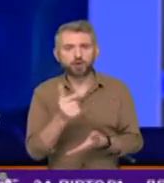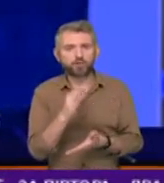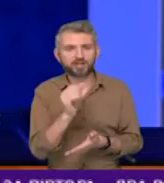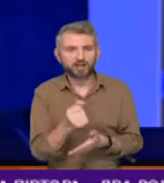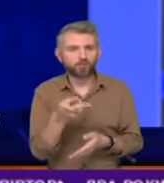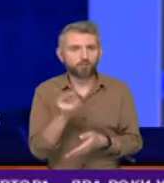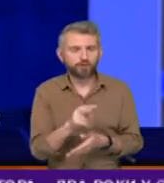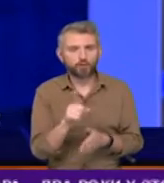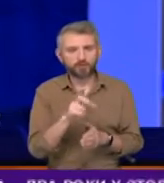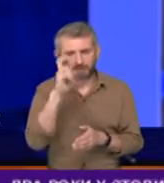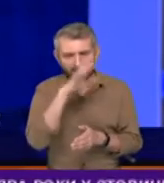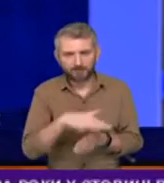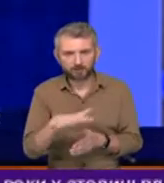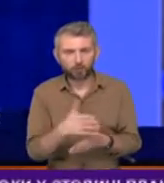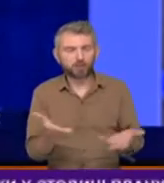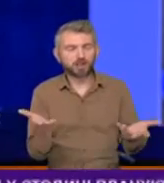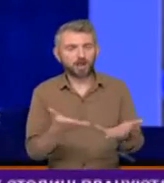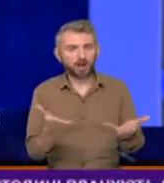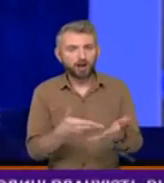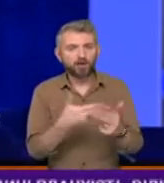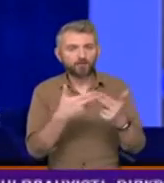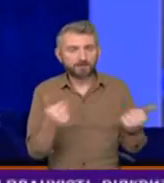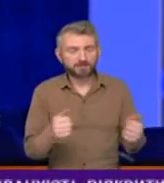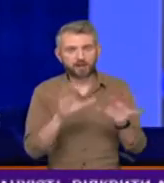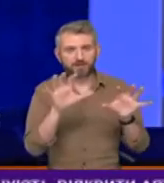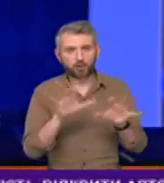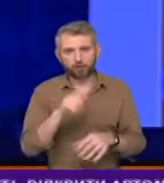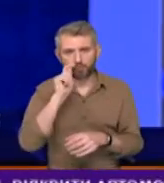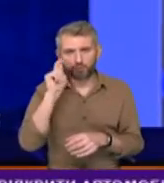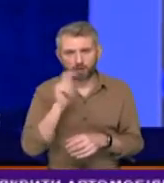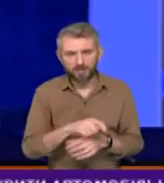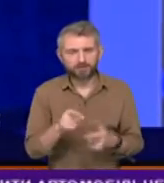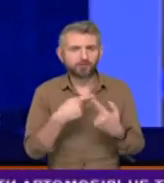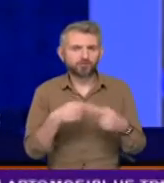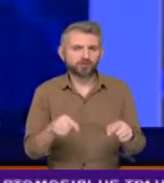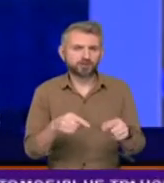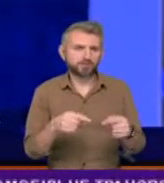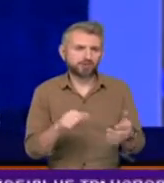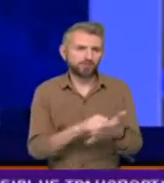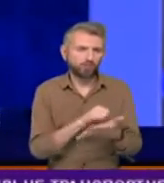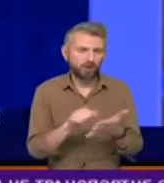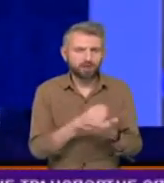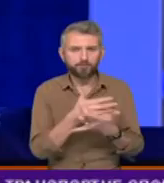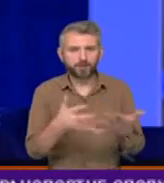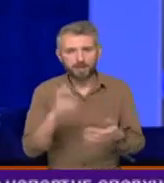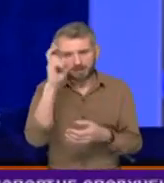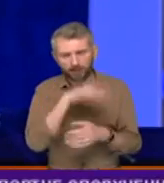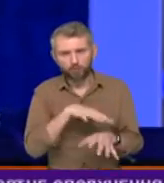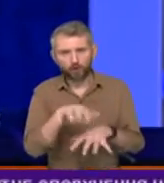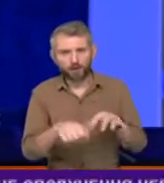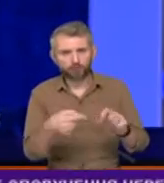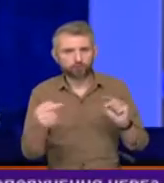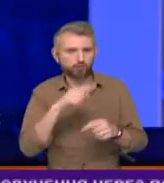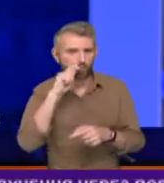громадянства подвійного з країною, яка визнана законом України, там іншими певними актами, тощо країною-агресором